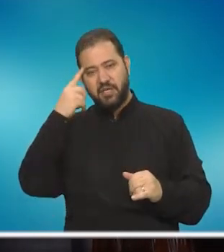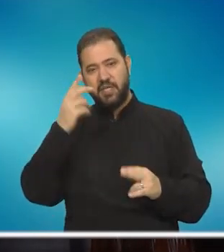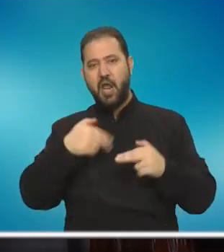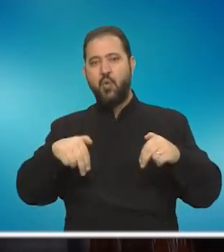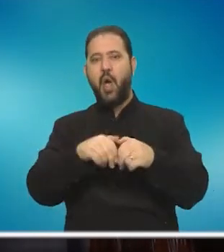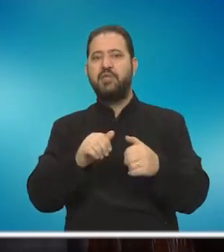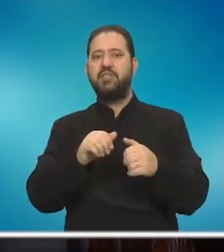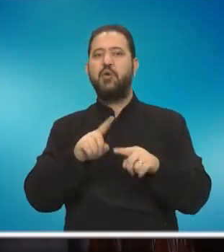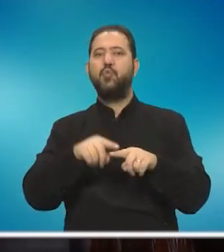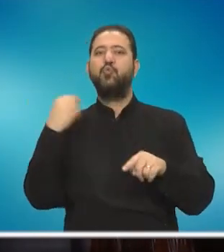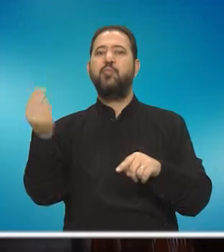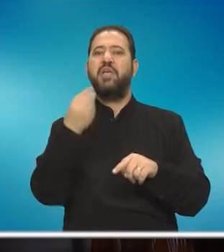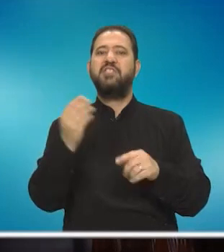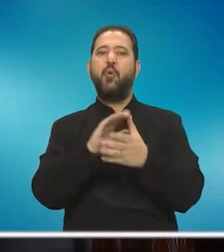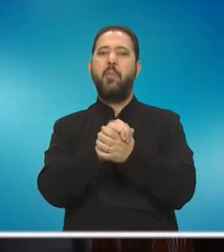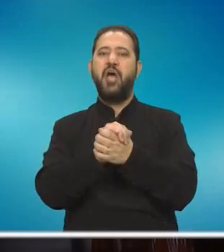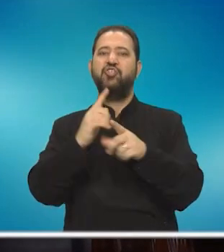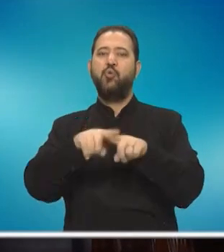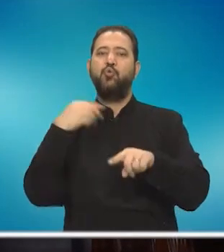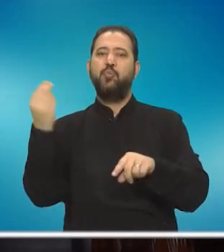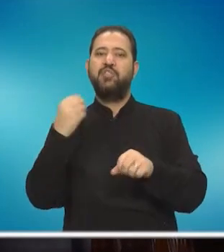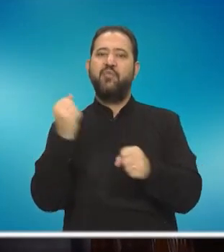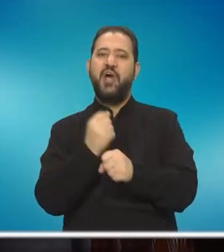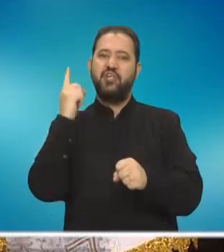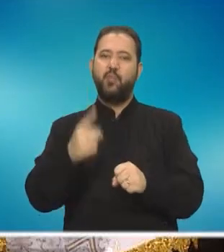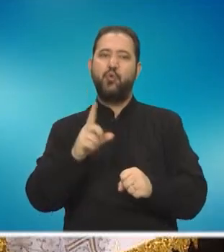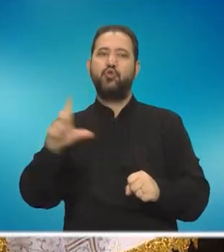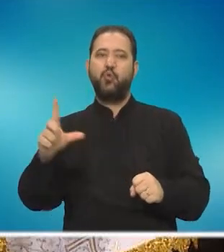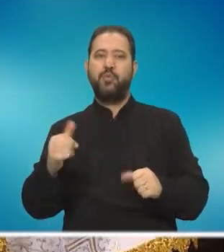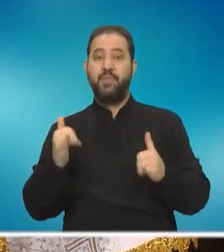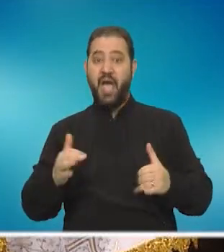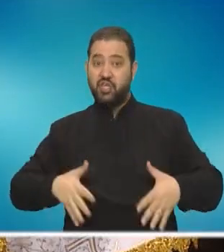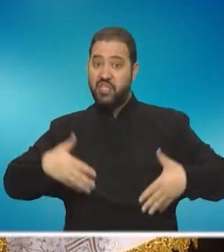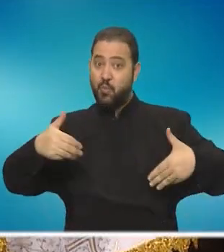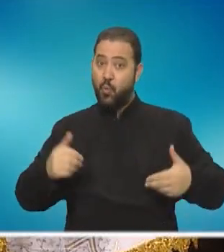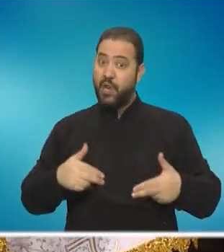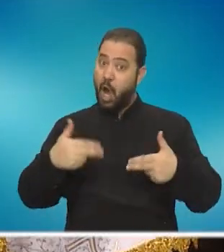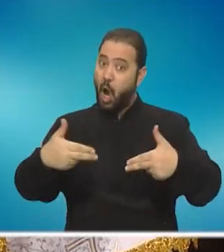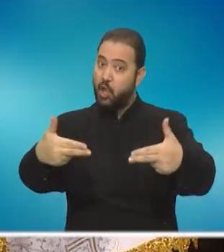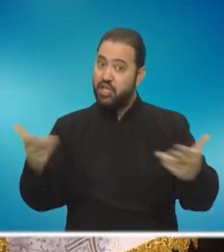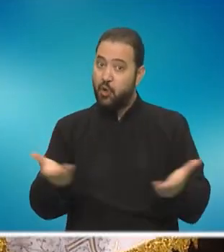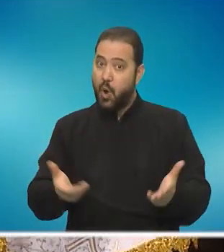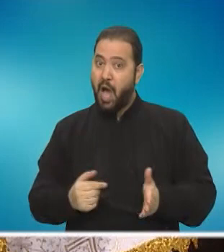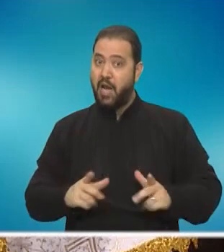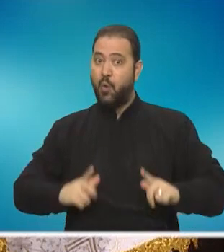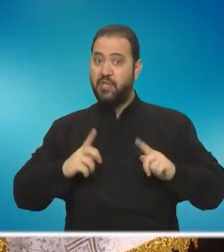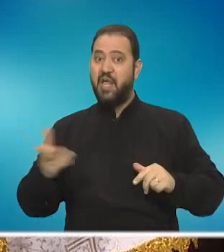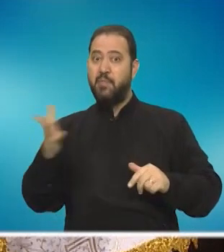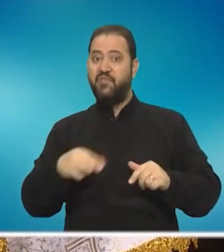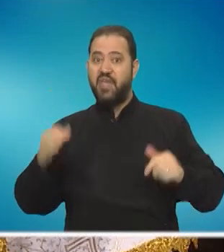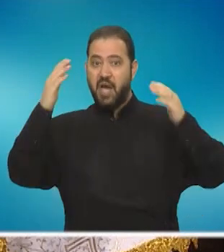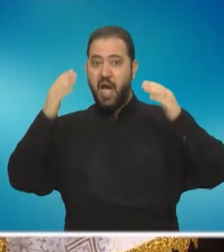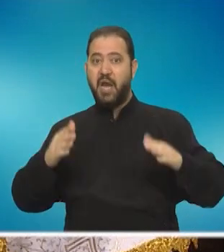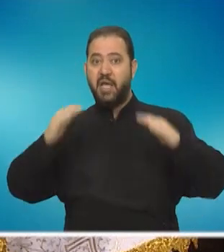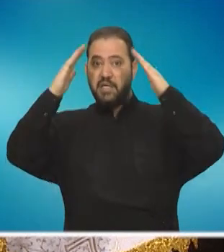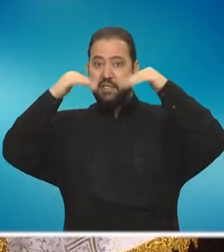Dumnezeu. Pacea cu Dumnezeu în împlinirea poruncilor sale. Această bucurie continuă pe care, iată, o trăim în fiecare